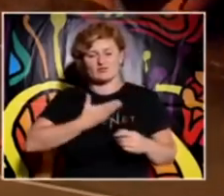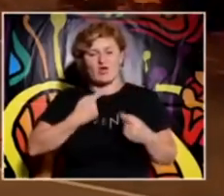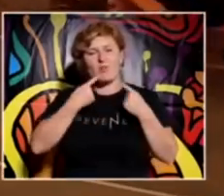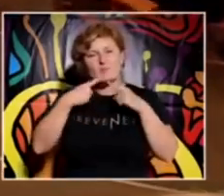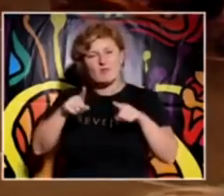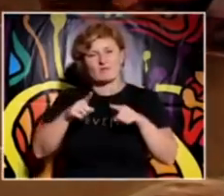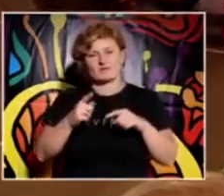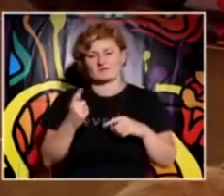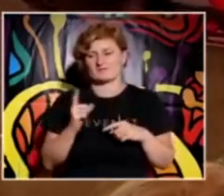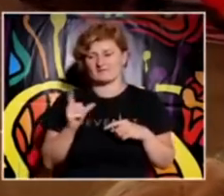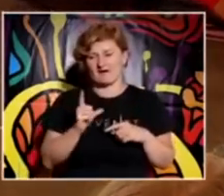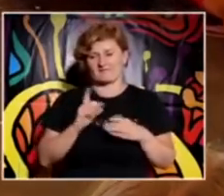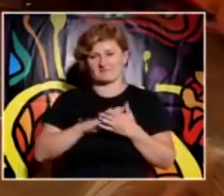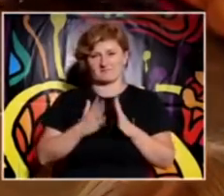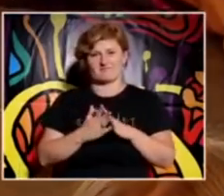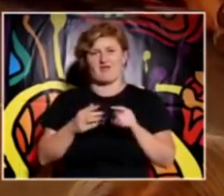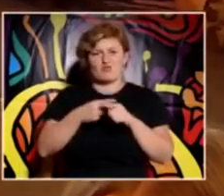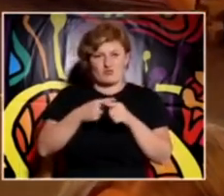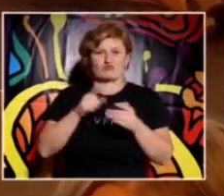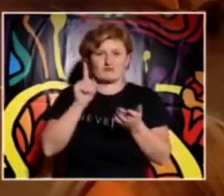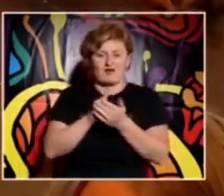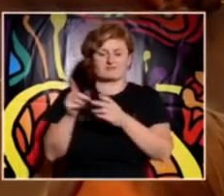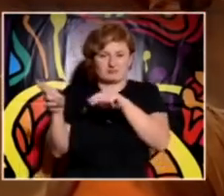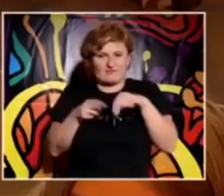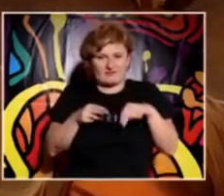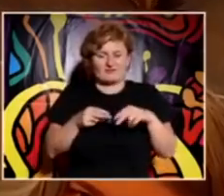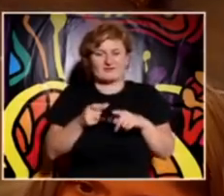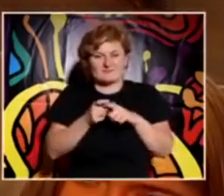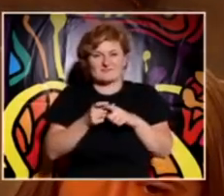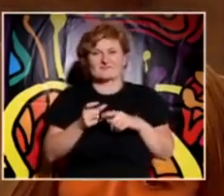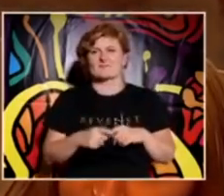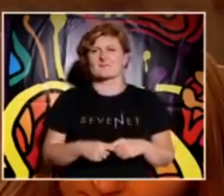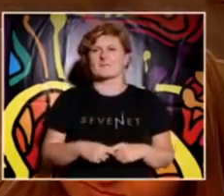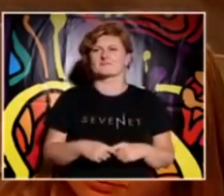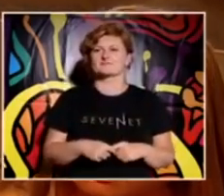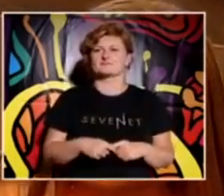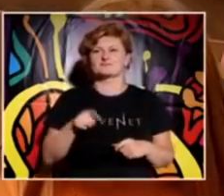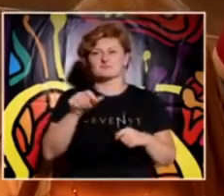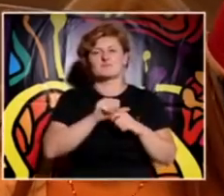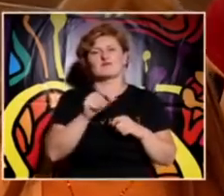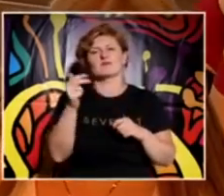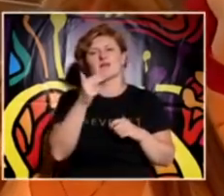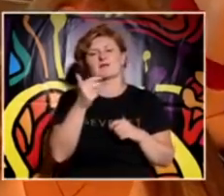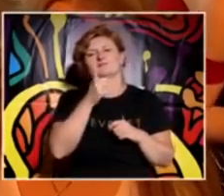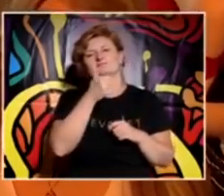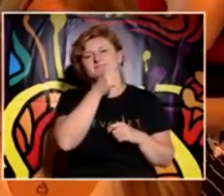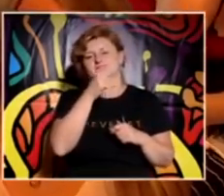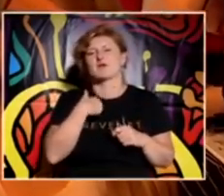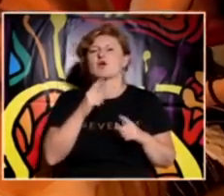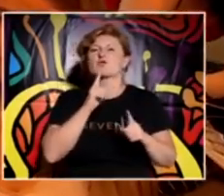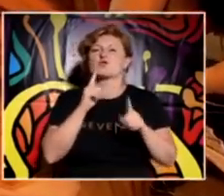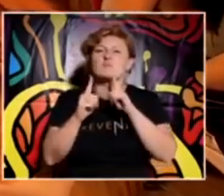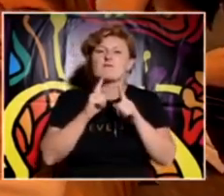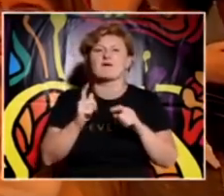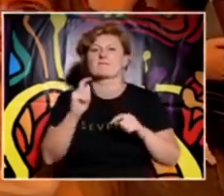za te dwie osoby. Scyzoryk doleciał. Także... To jest w ogóle taki temat tabu, bo my rozmawiamy z podróżnikami,